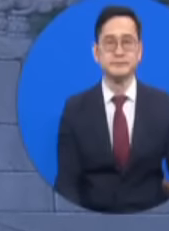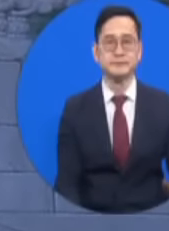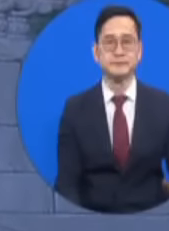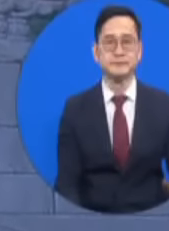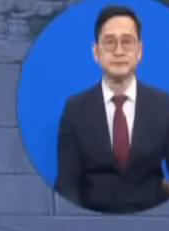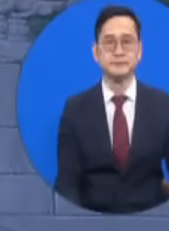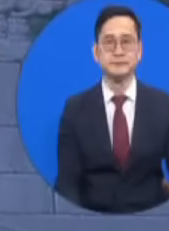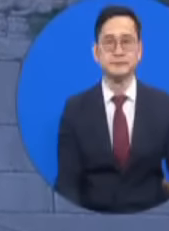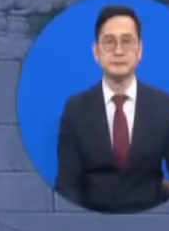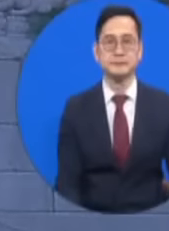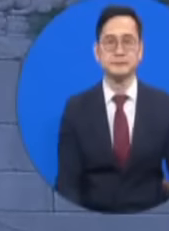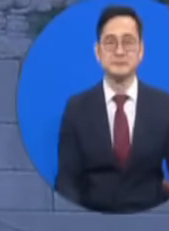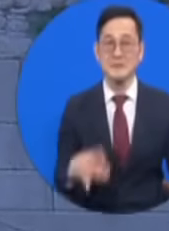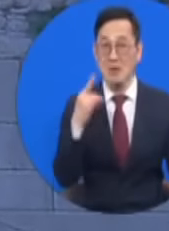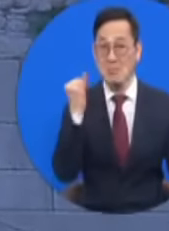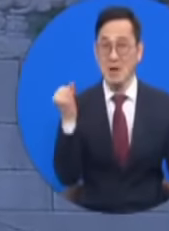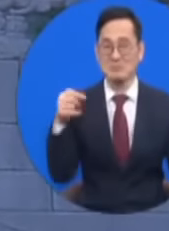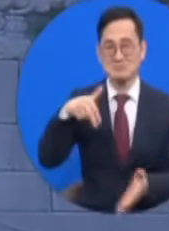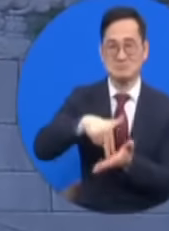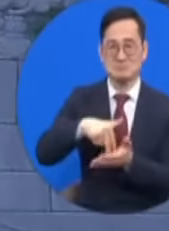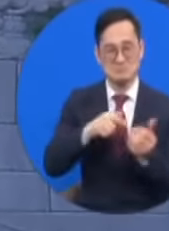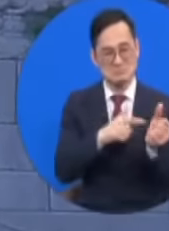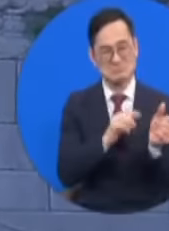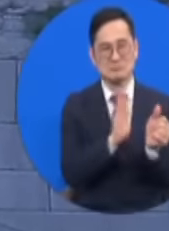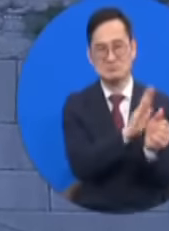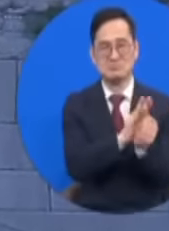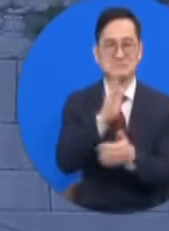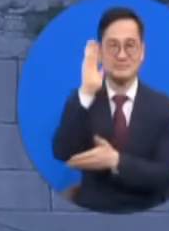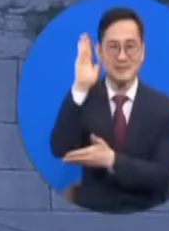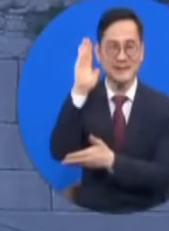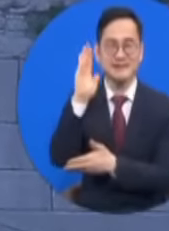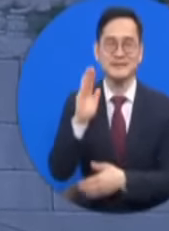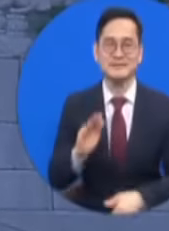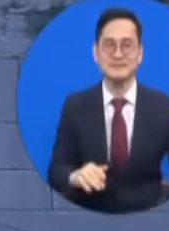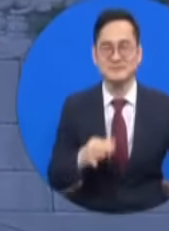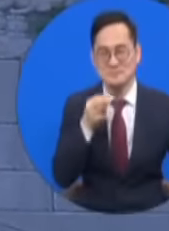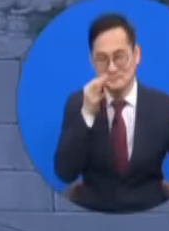자, 이 부모님이 또 지원 유세를 나왔군요. 이례적인 그 장면입니다.